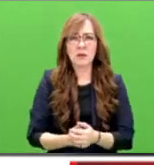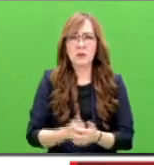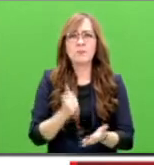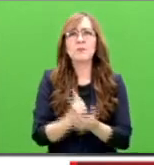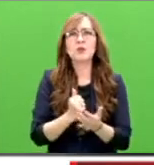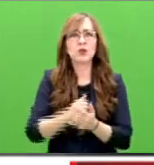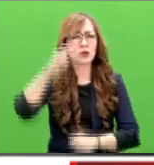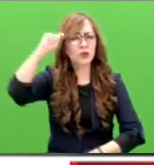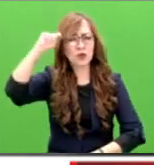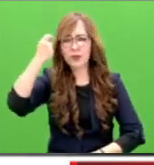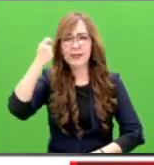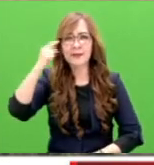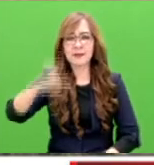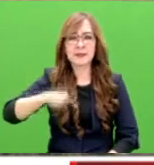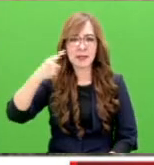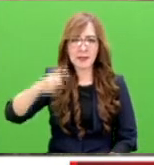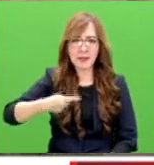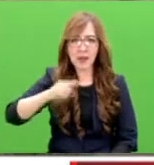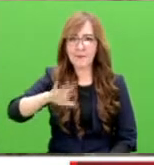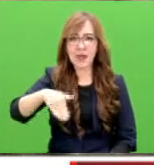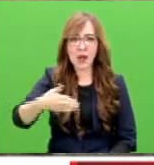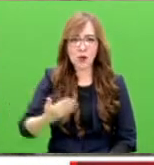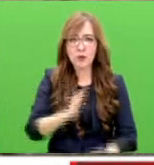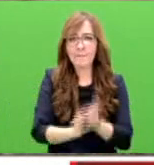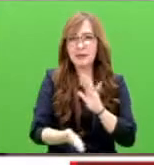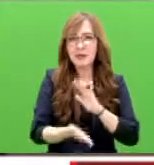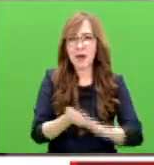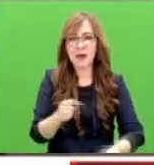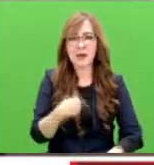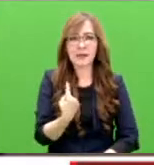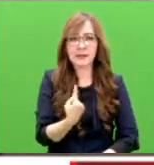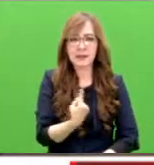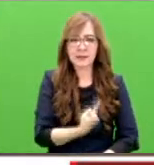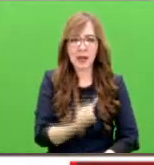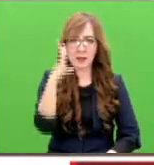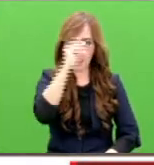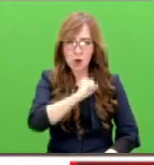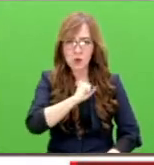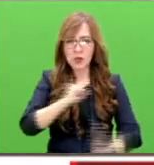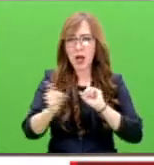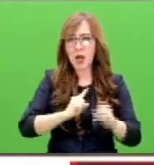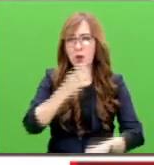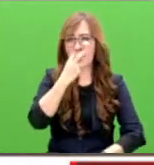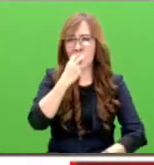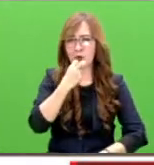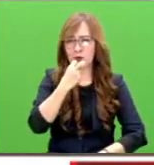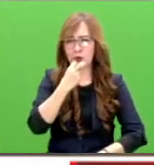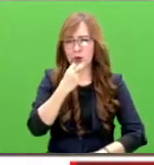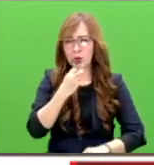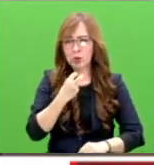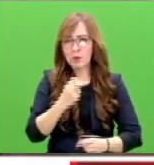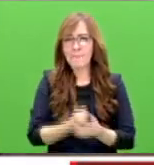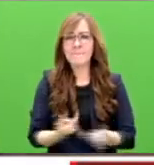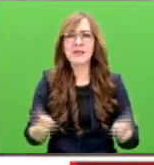tahun ke tahun. Memang dari tahun pernah kita mengalami gimana Bandung menjadi lautan sampah, dan ini memang di TPA Sarimukti